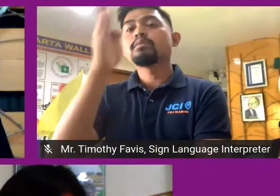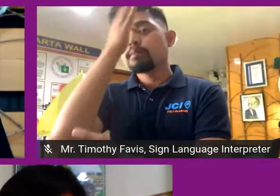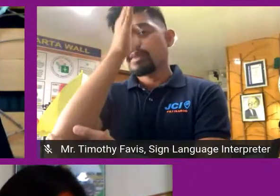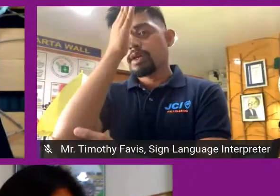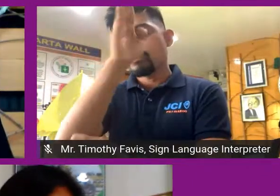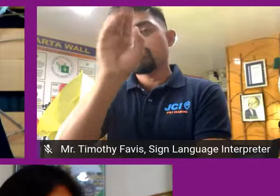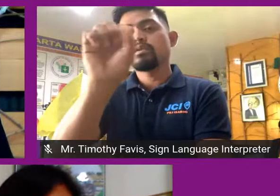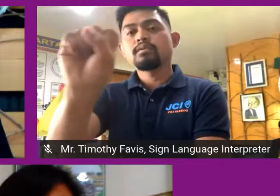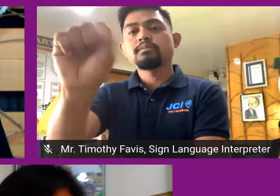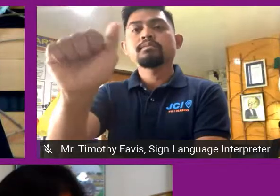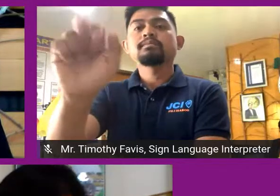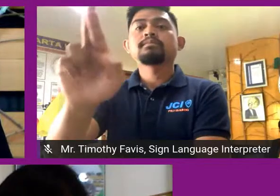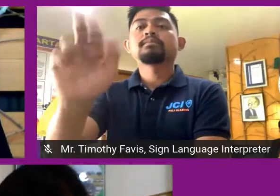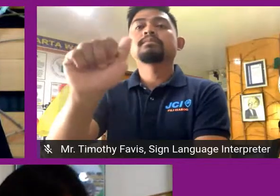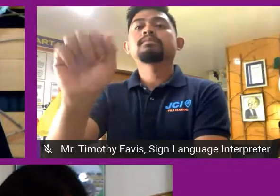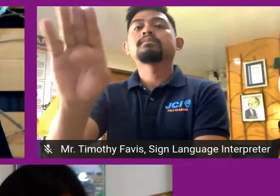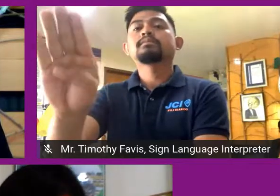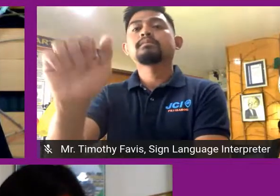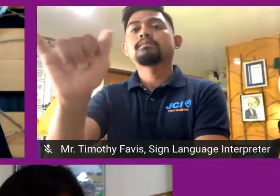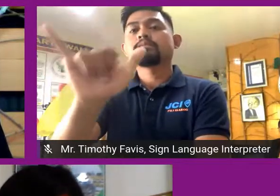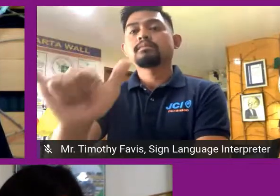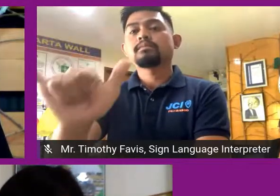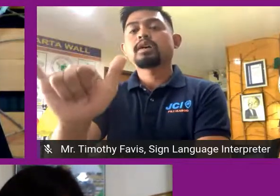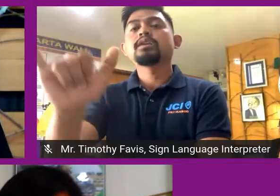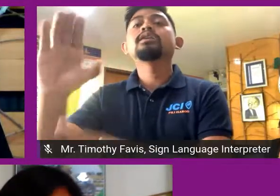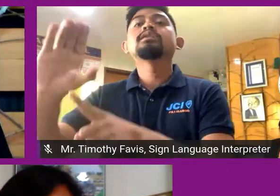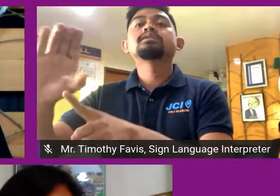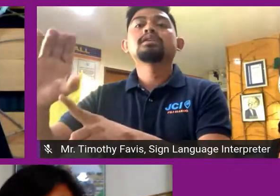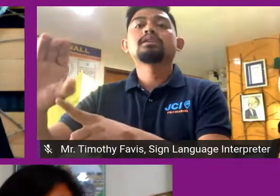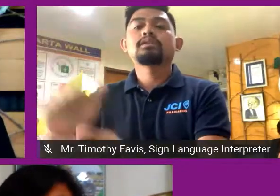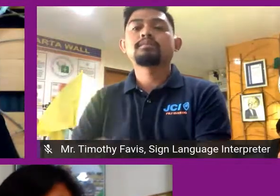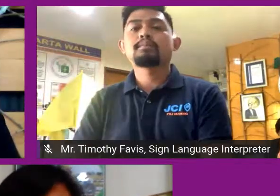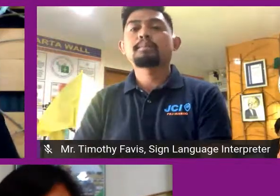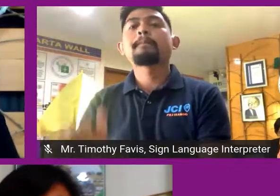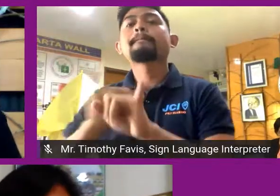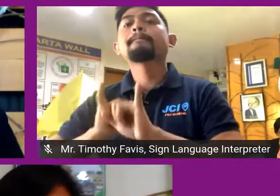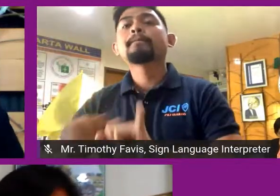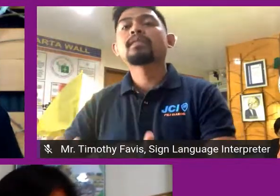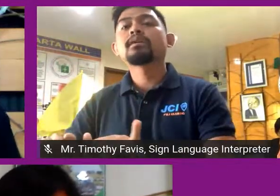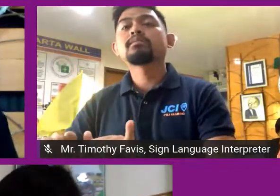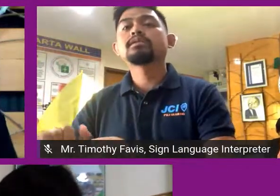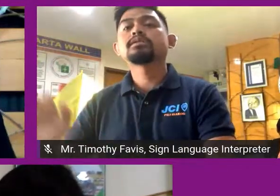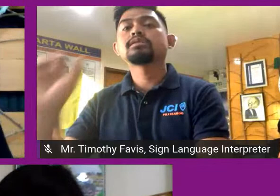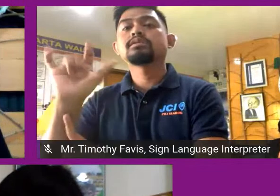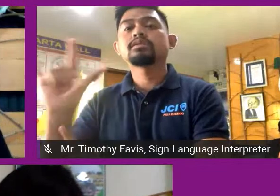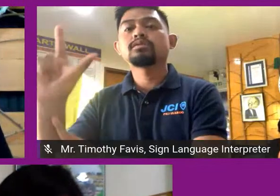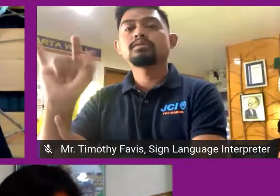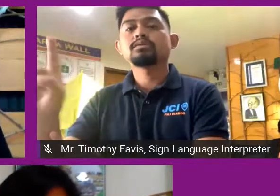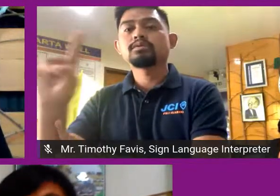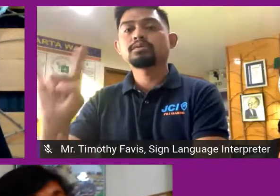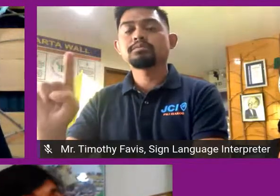Channel. Simula po ngayong araw, mapapanood na rin po tayo sa YouTube channel.